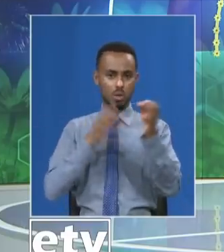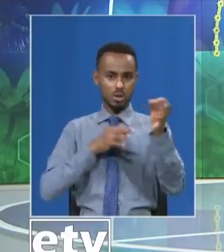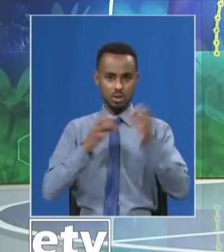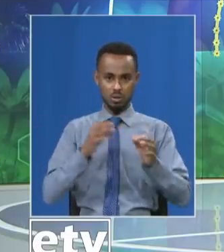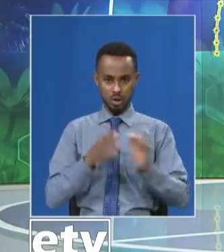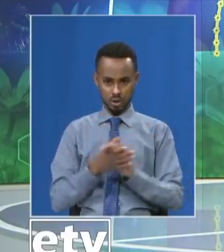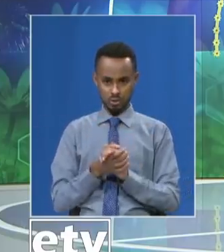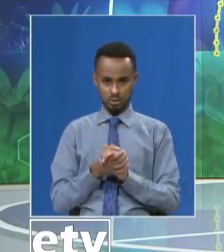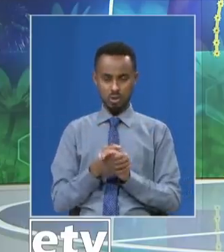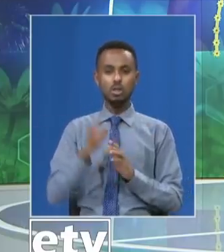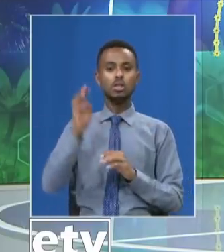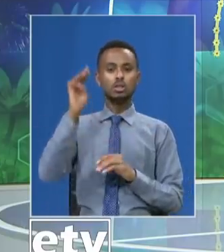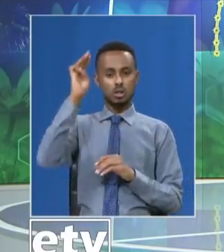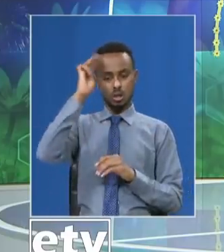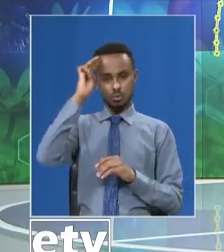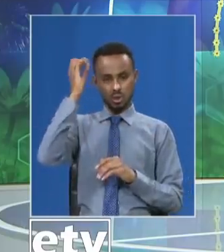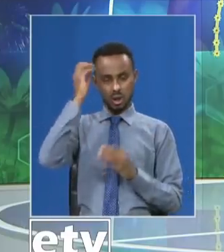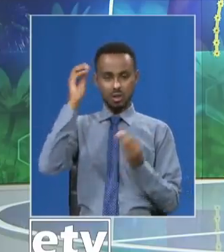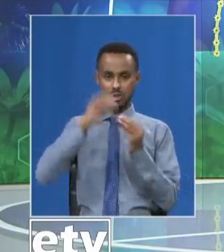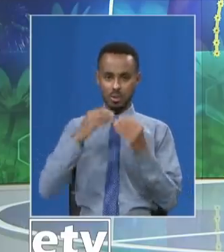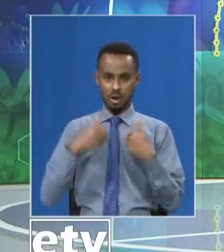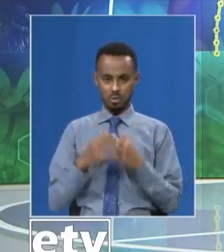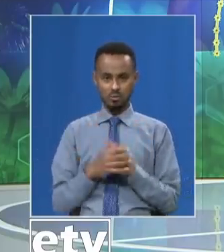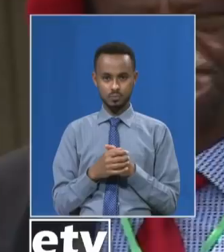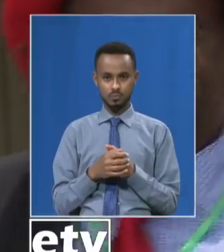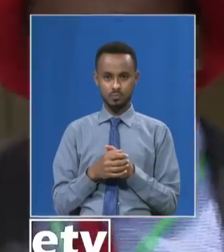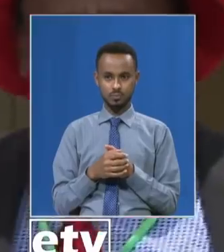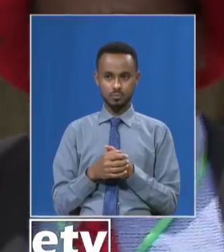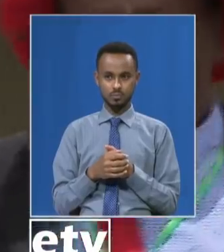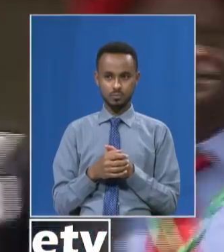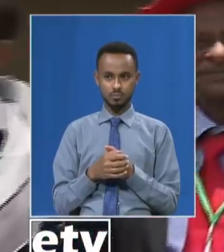አስረድተዋል። ሰላሞን ጸጋይ ተጨማሪ አለው።